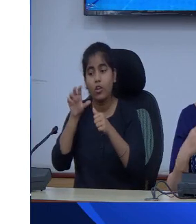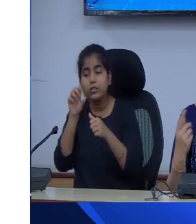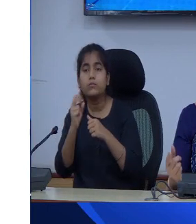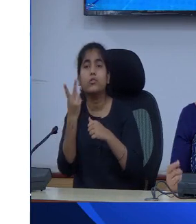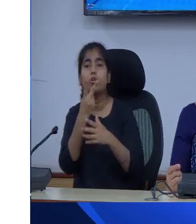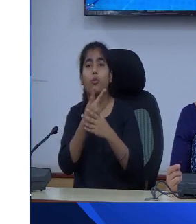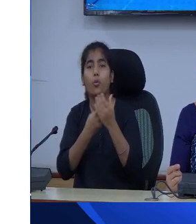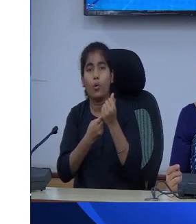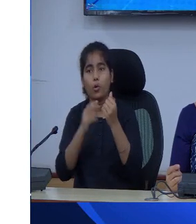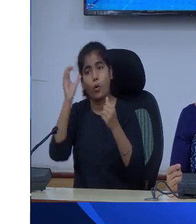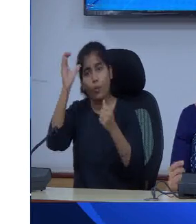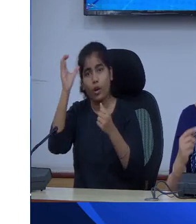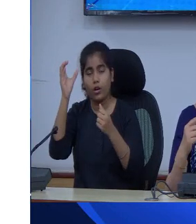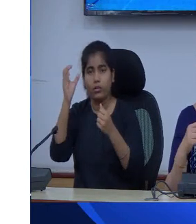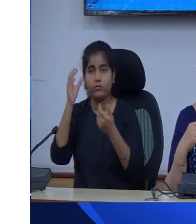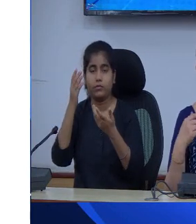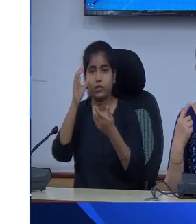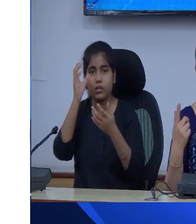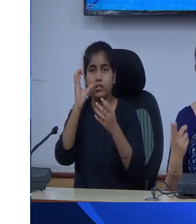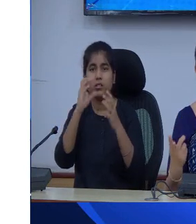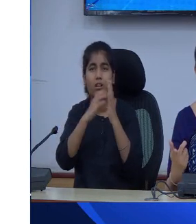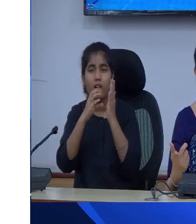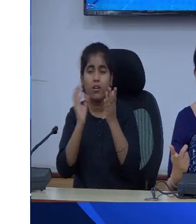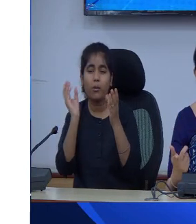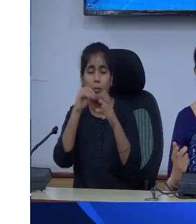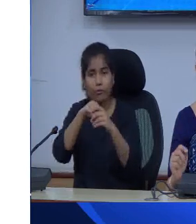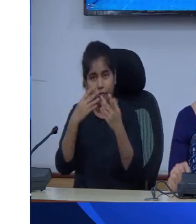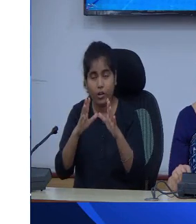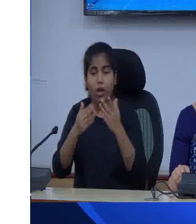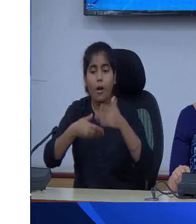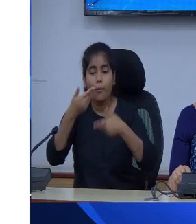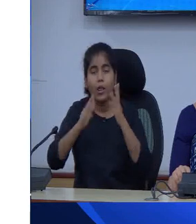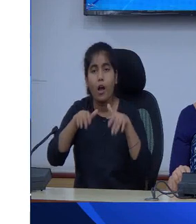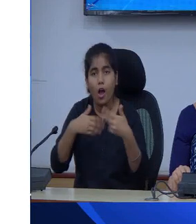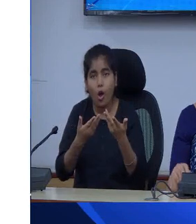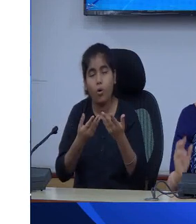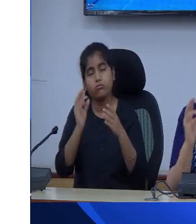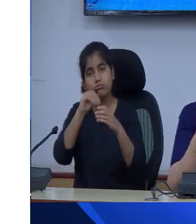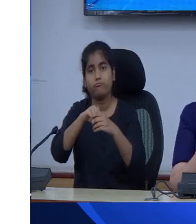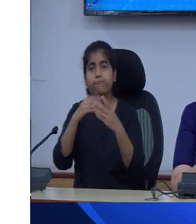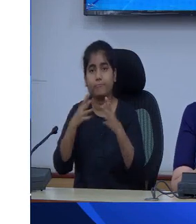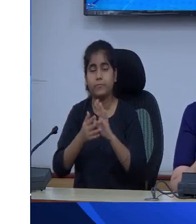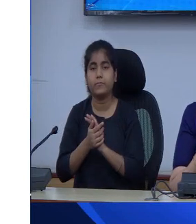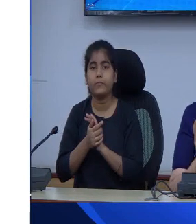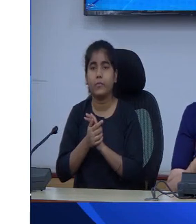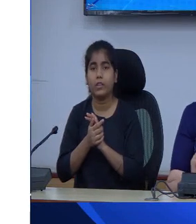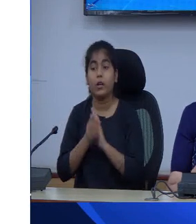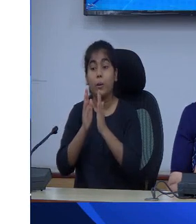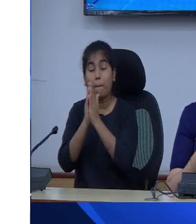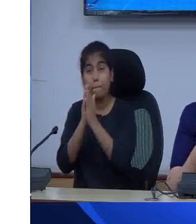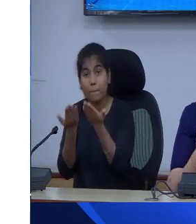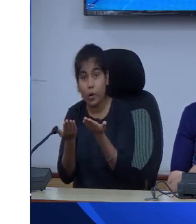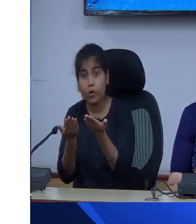के बारे में कंटेंट ऐड कर दिया गया है. पेडागॉजी की किस तरह से उसको पढ़ाना है उसके बारे में भी ऐड कर दिया गया है. किस तरह से